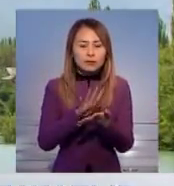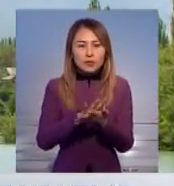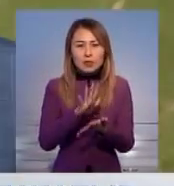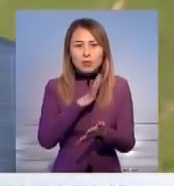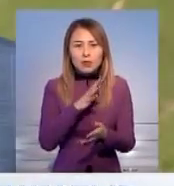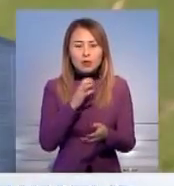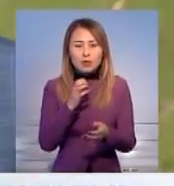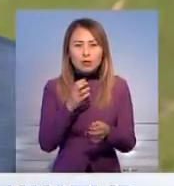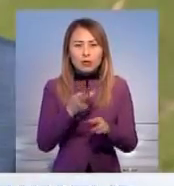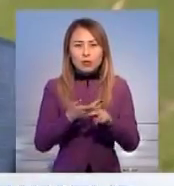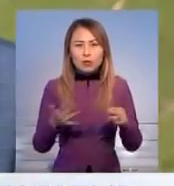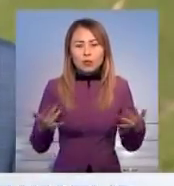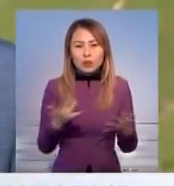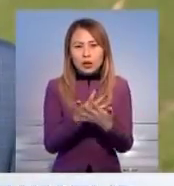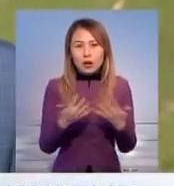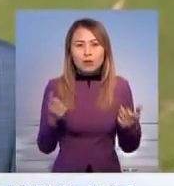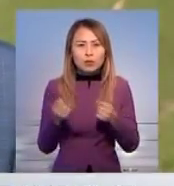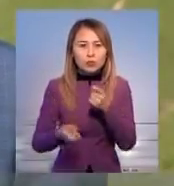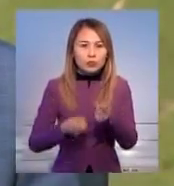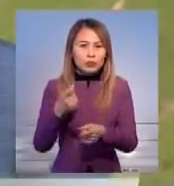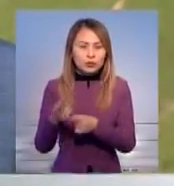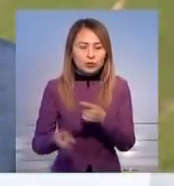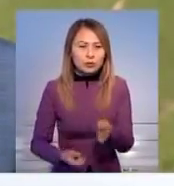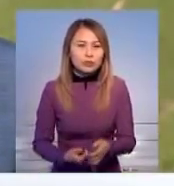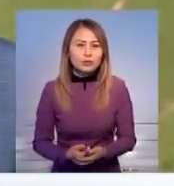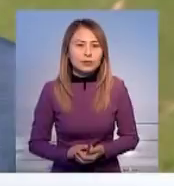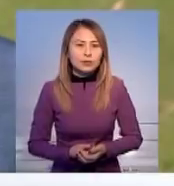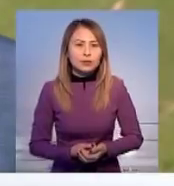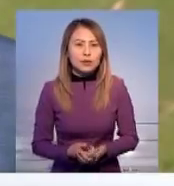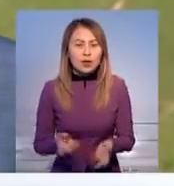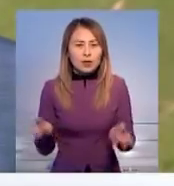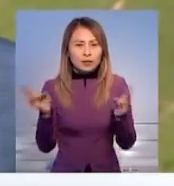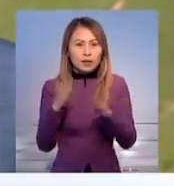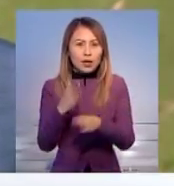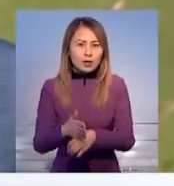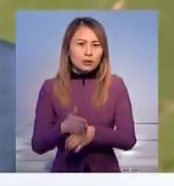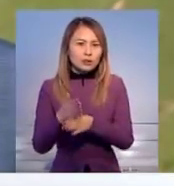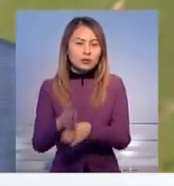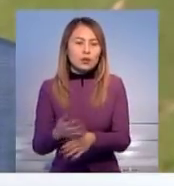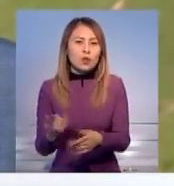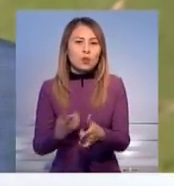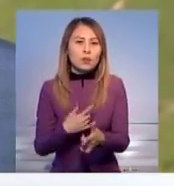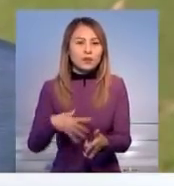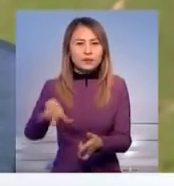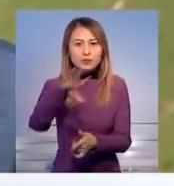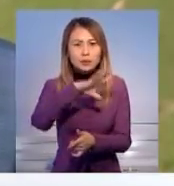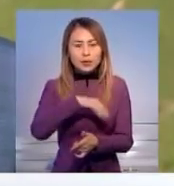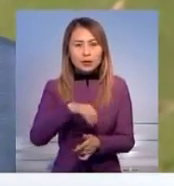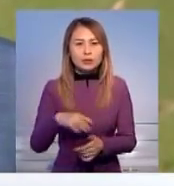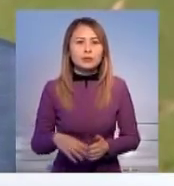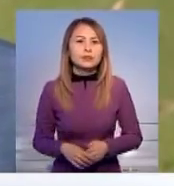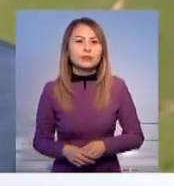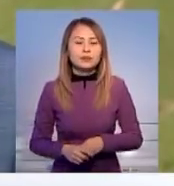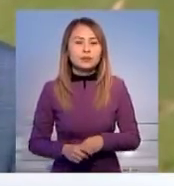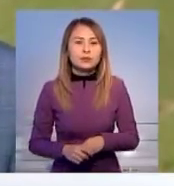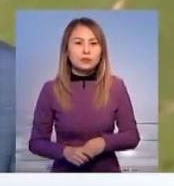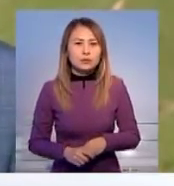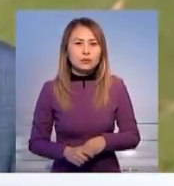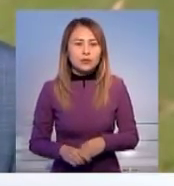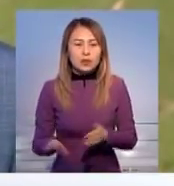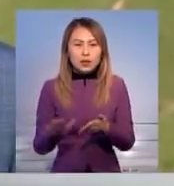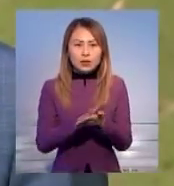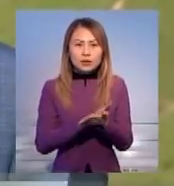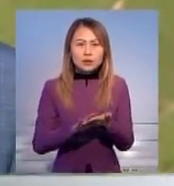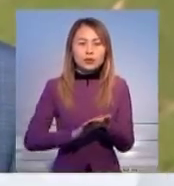қалған. 85-86 жылдардан кейін қалып кеткен тоғандар тұғын. Осы тоғандардың барлығын біз